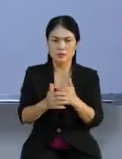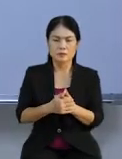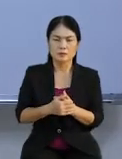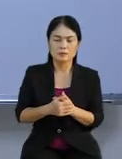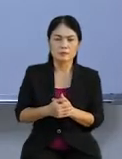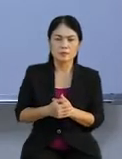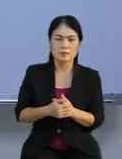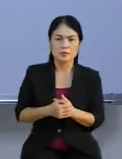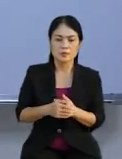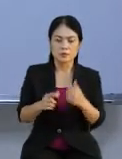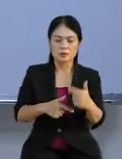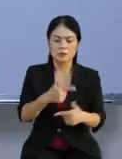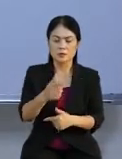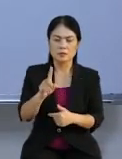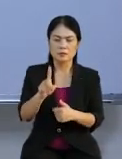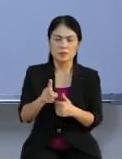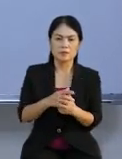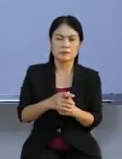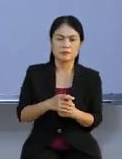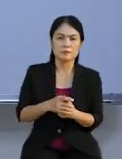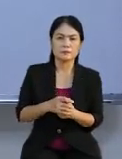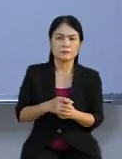và chứng chung hiên tì mùi